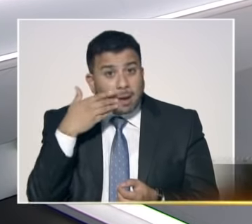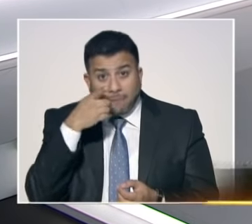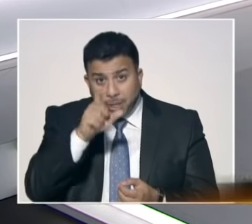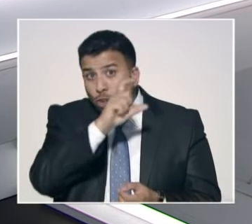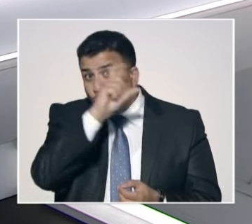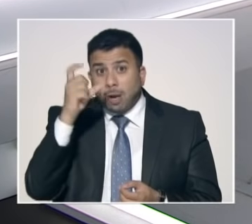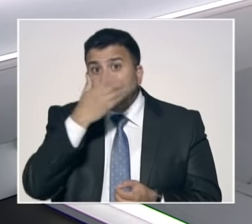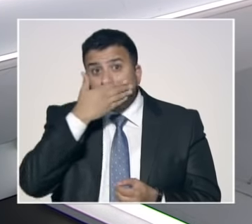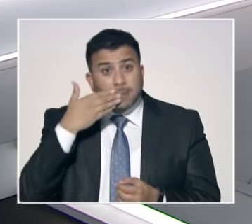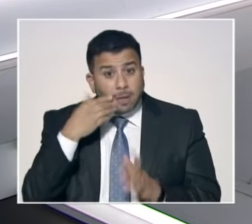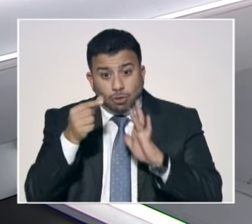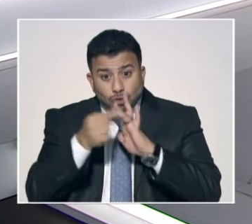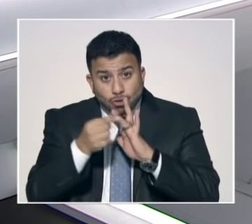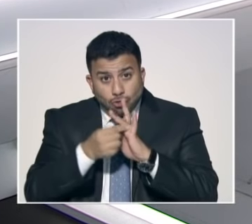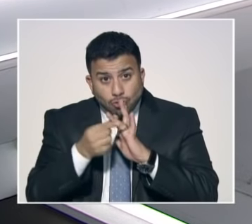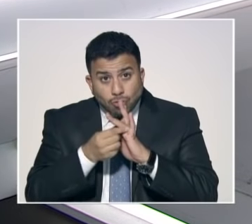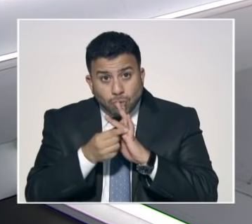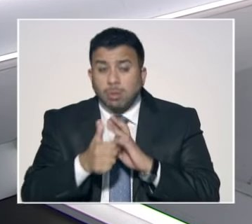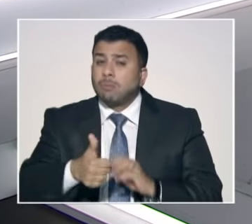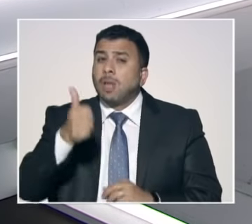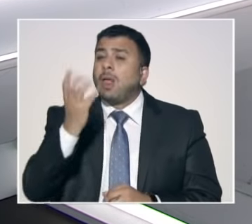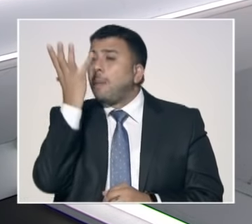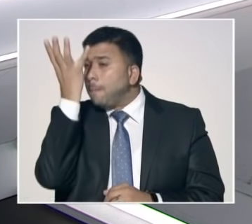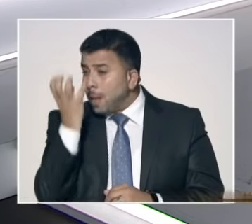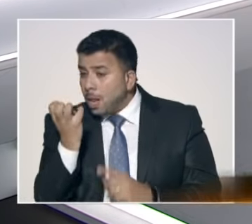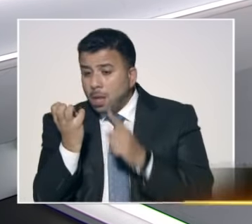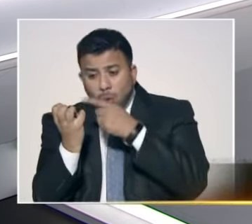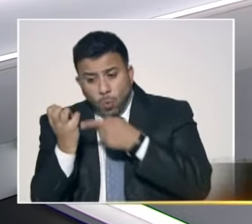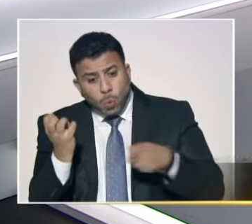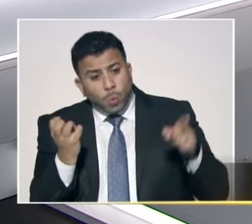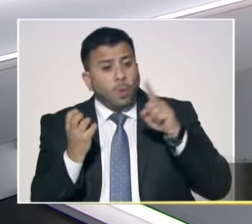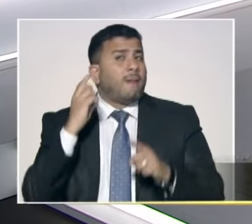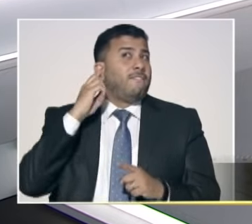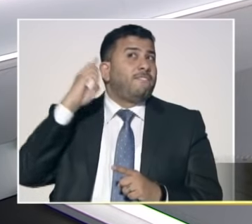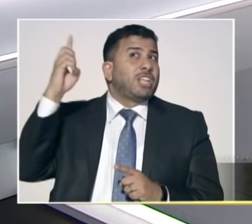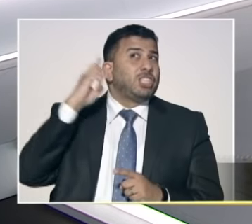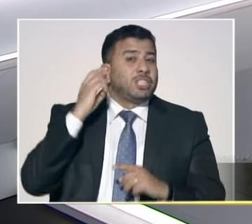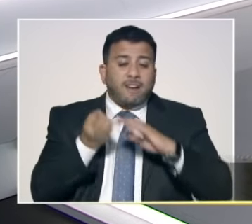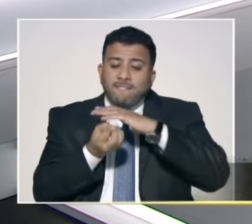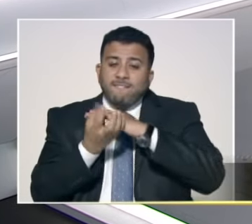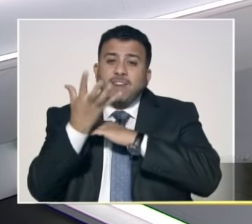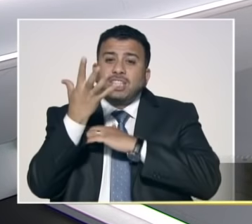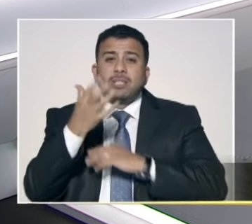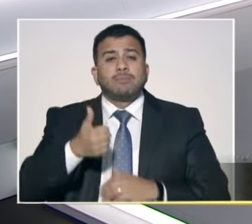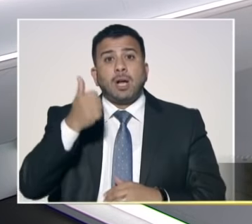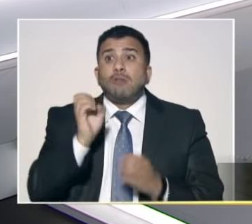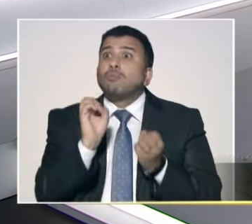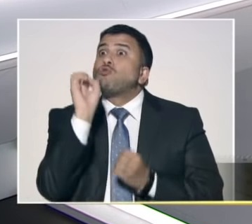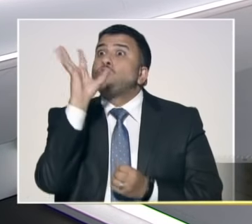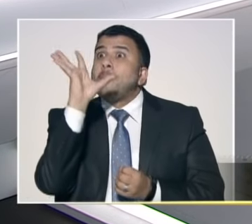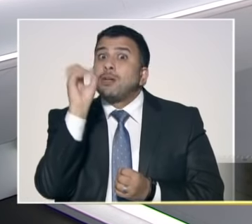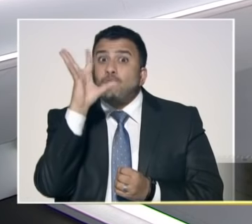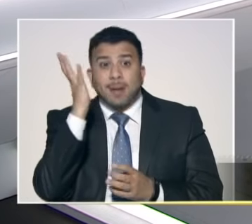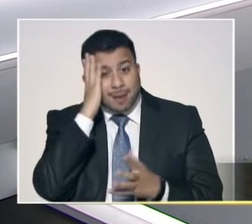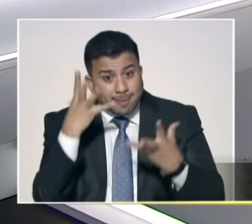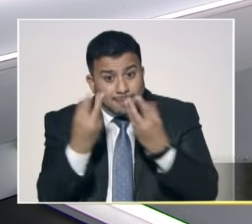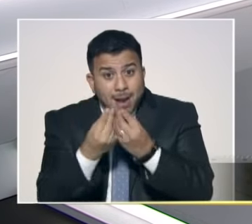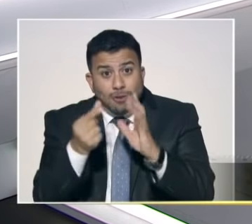نسائكم، يعني يجوز للرجل أن يأتي امرأته في ليالي رمضان، أما النهار فلا يجوز، النهار